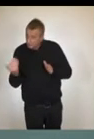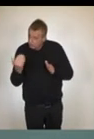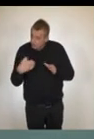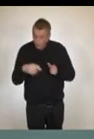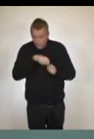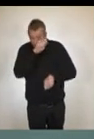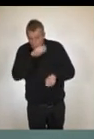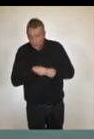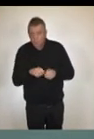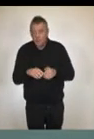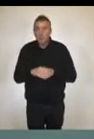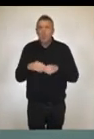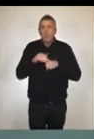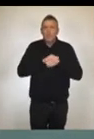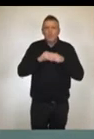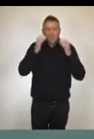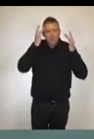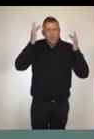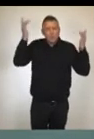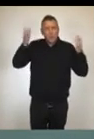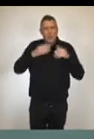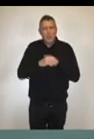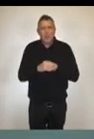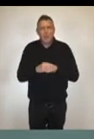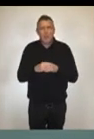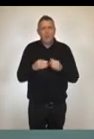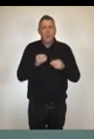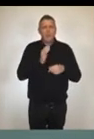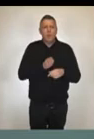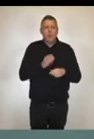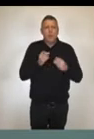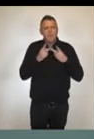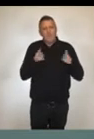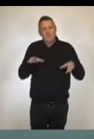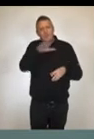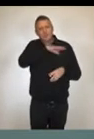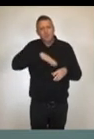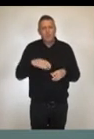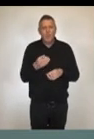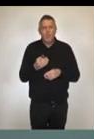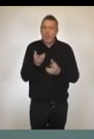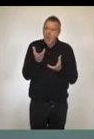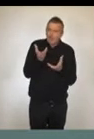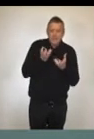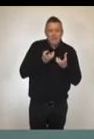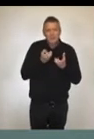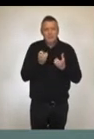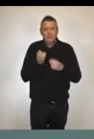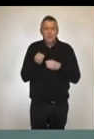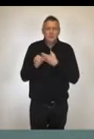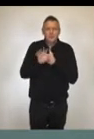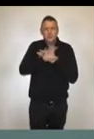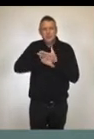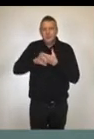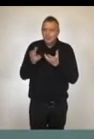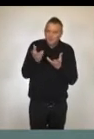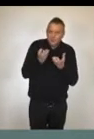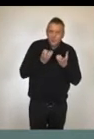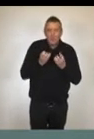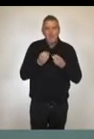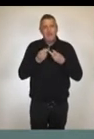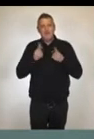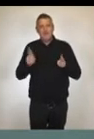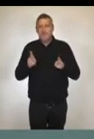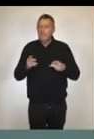d'une politique culturelle qui ambitionnait le rayonnement et l'attractivité du territoire vers une politique culturelle qui révèle une ville à vivre, où